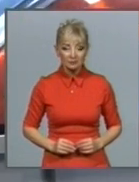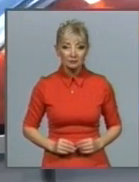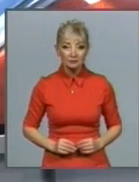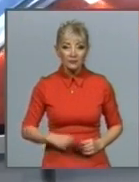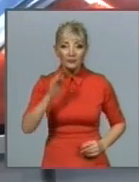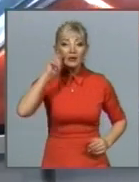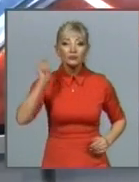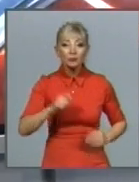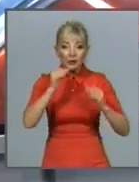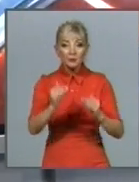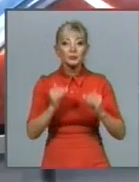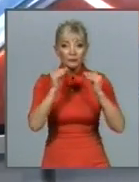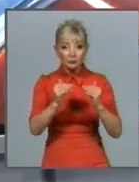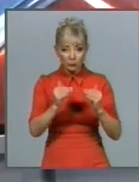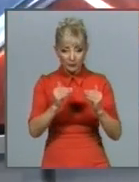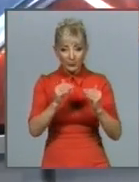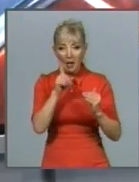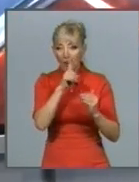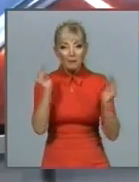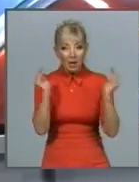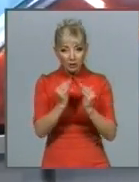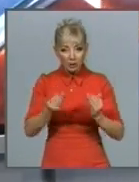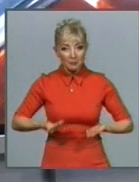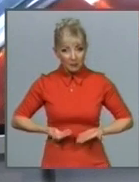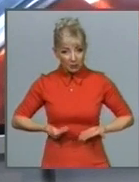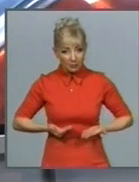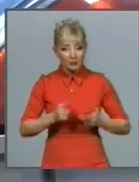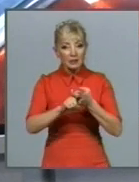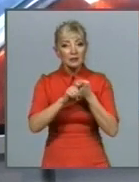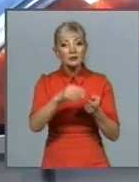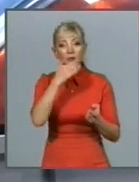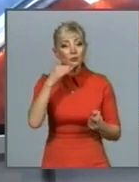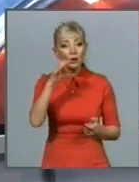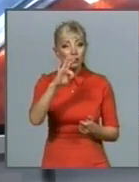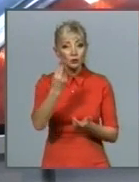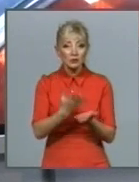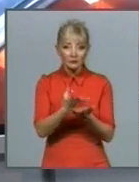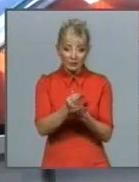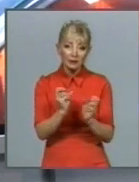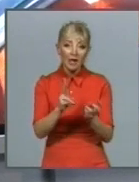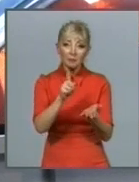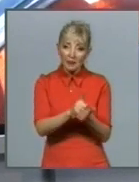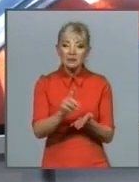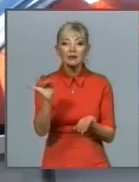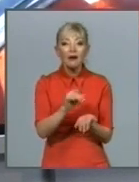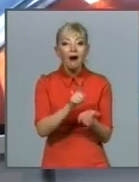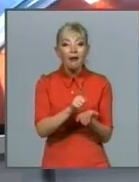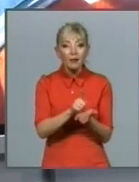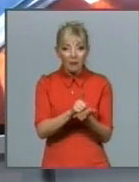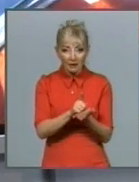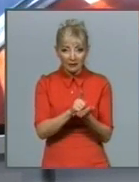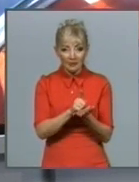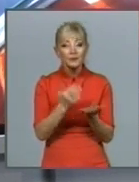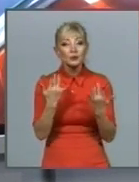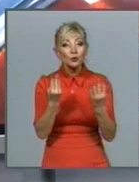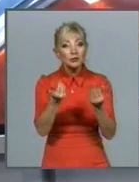В Україні підвищився прожитковий мінімум. Від цього показника залежить низка соціальних виплат, таких як пенсії та аліменти. Скільки